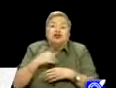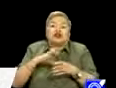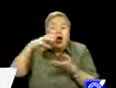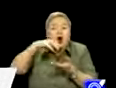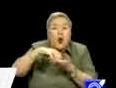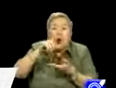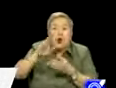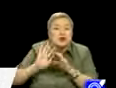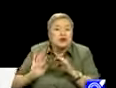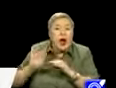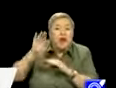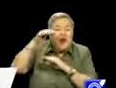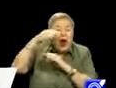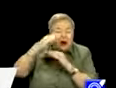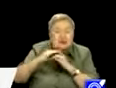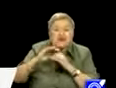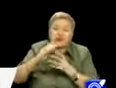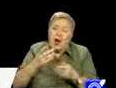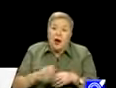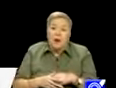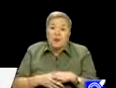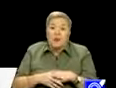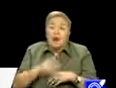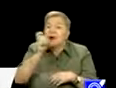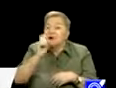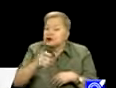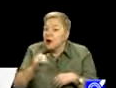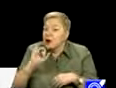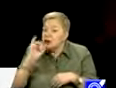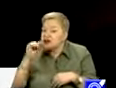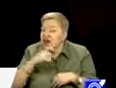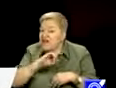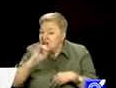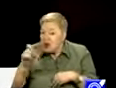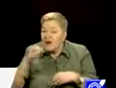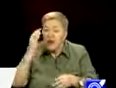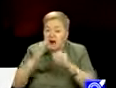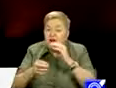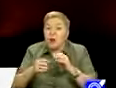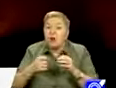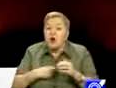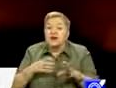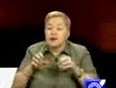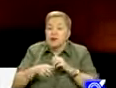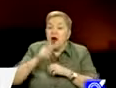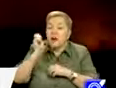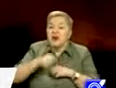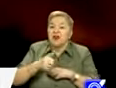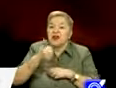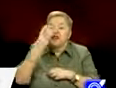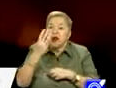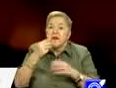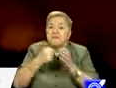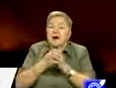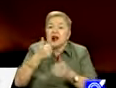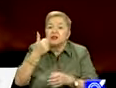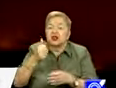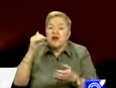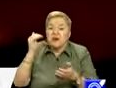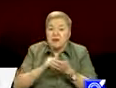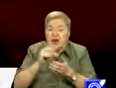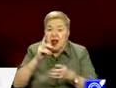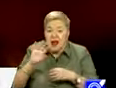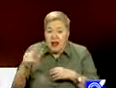Psihiatrie de la tarif persoanele fizice vinovate de incendiere lista mea de la 3.000 la 6.000 de lei iar pentru cele juridice